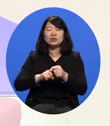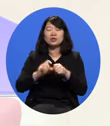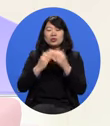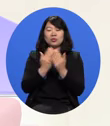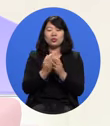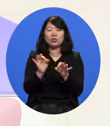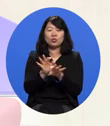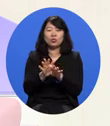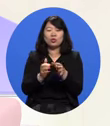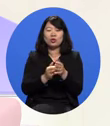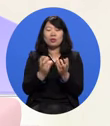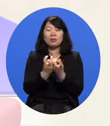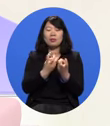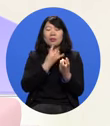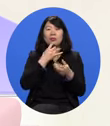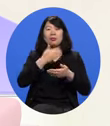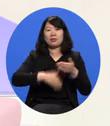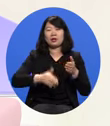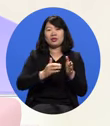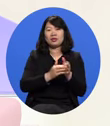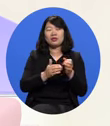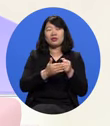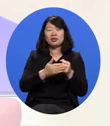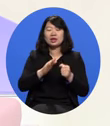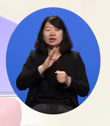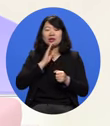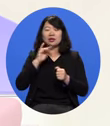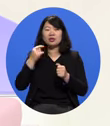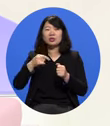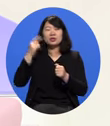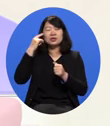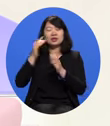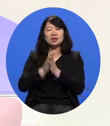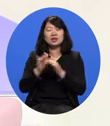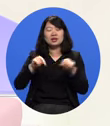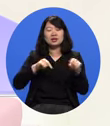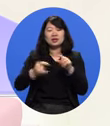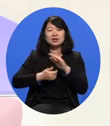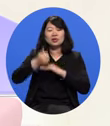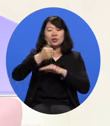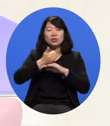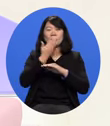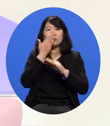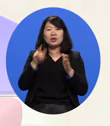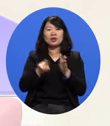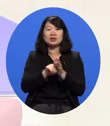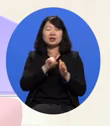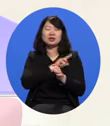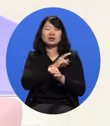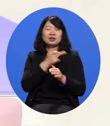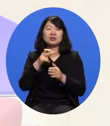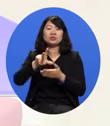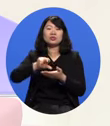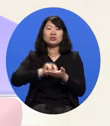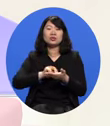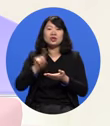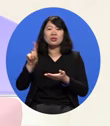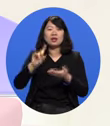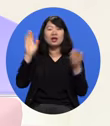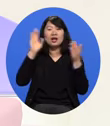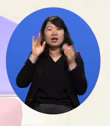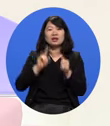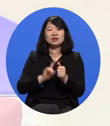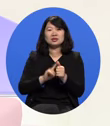가버리고 방법만 남아있는 겁니다. 그래서 진정한 교육 자치가 성공을 하려면은 가장 큰 문제가 되는